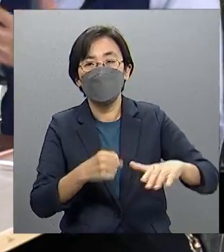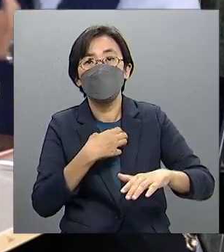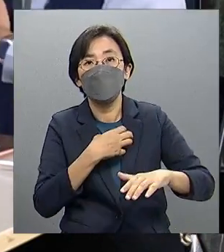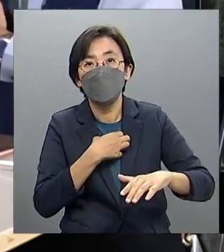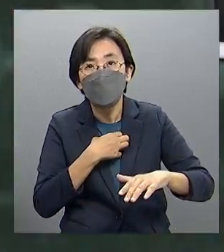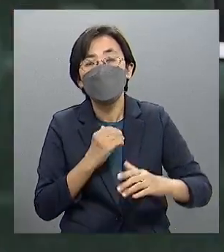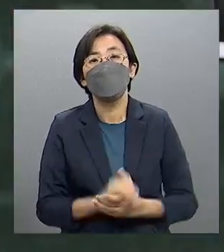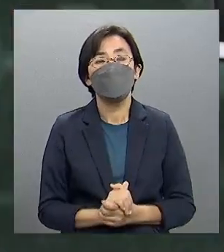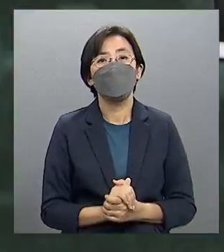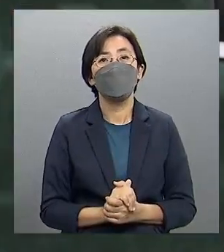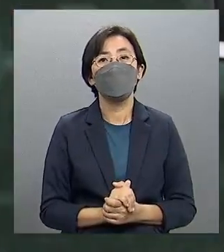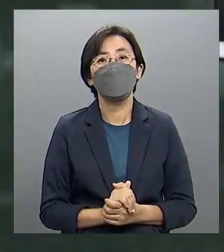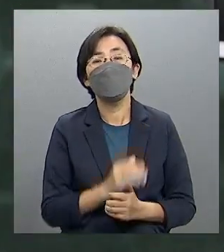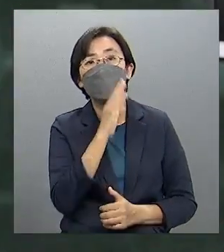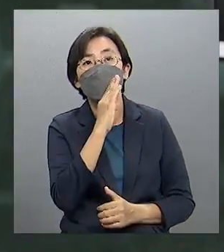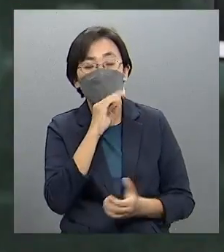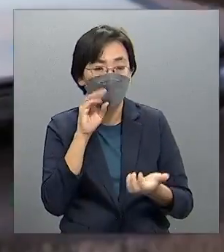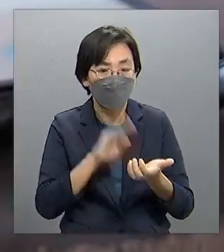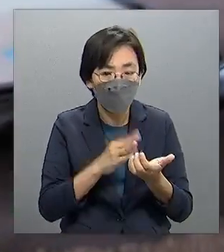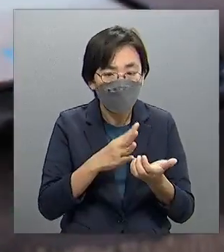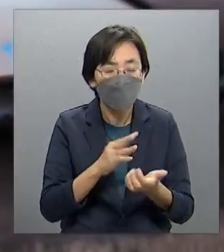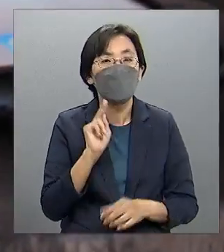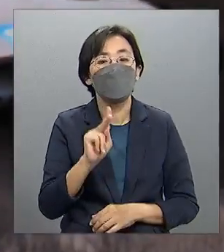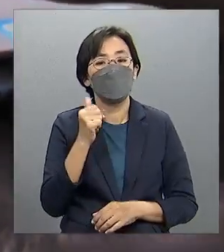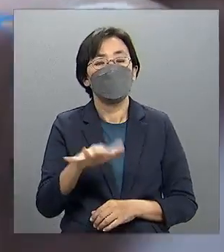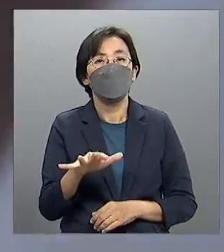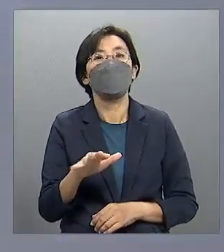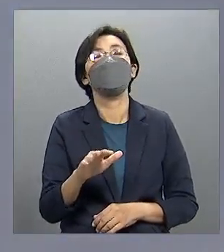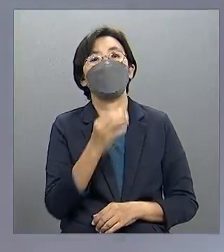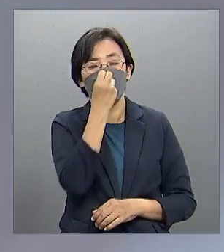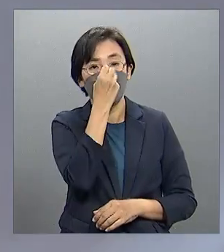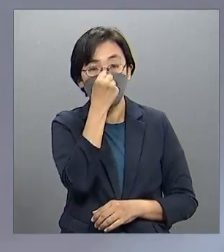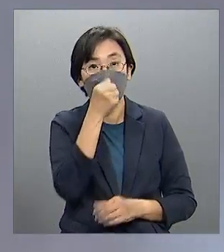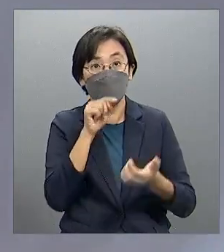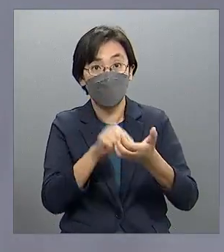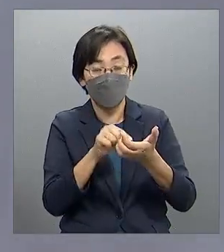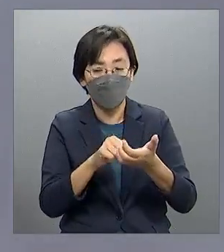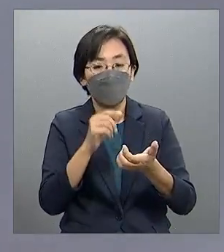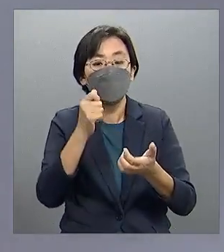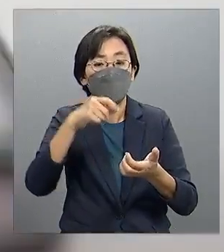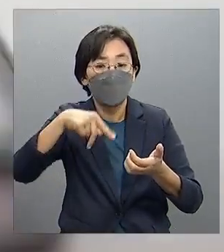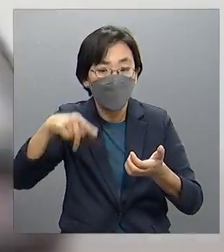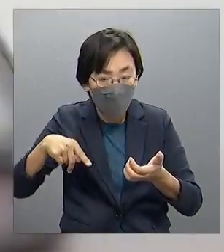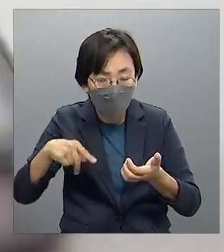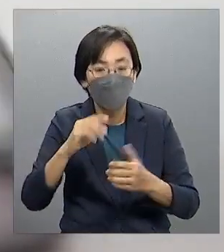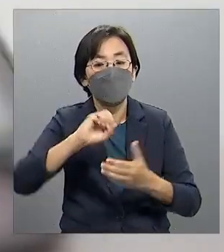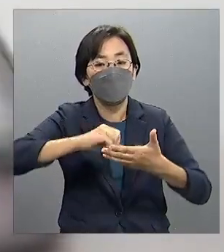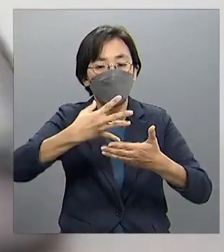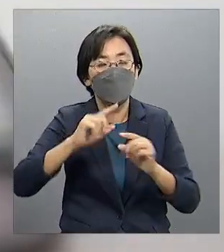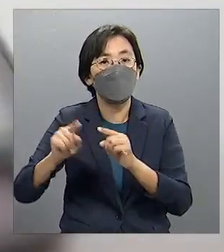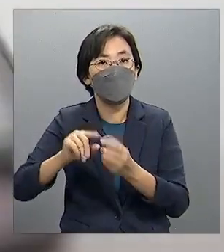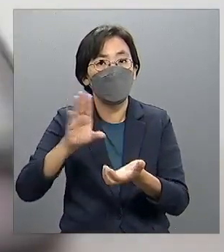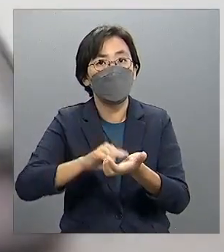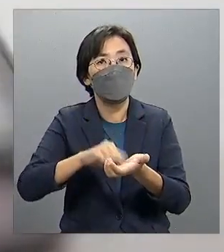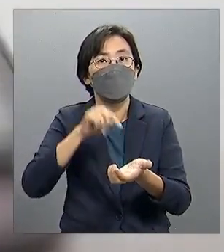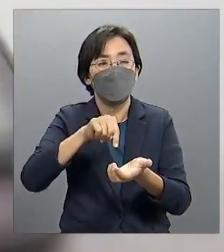ไม่ลงก็กู้ไม่ได ้ครับ ก็เลยต้องลง ครับ แล้วในการติดตั้งซอฟต์แวร์ติดตั้งแอปพลิเคชันระบบมันก็ขออนุญาตคุณทุกอย่าง ครับ เพราะจะขอเ